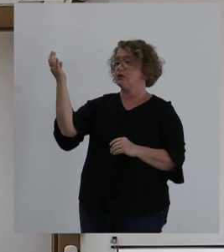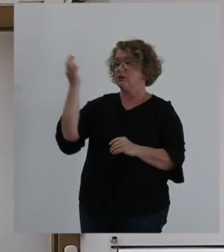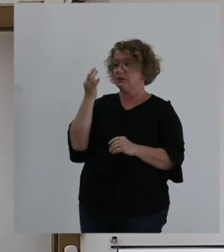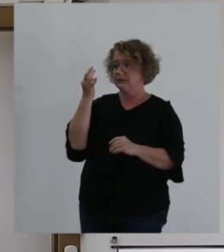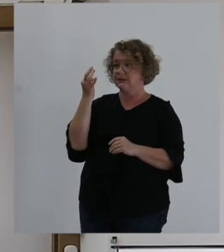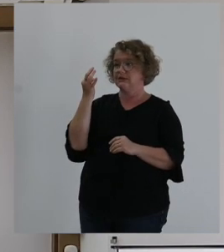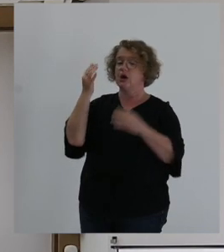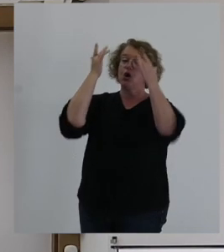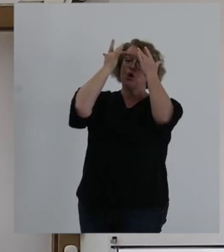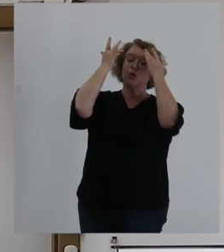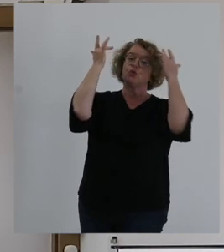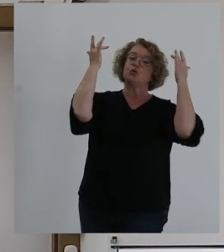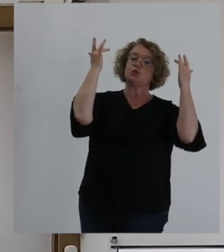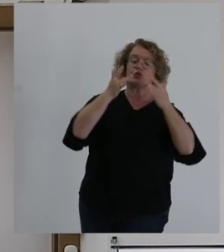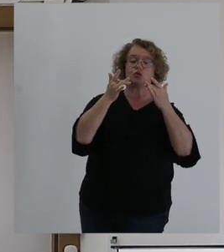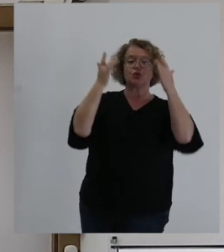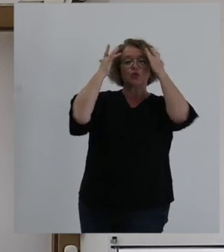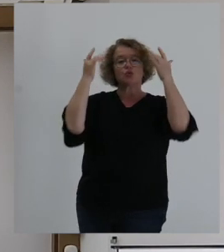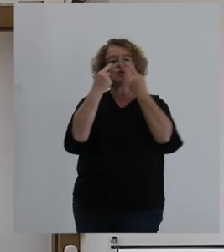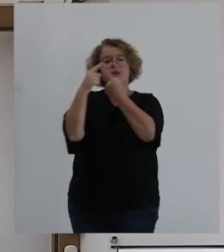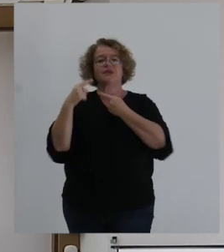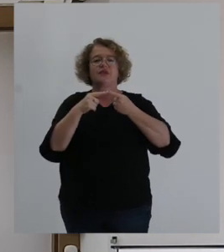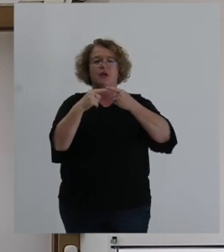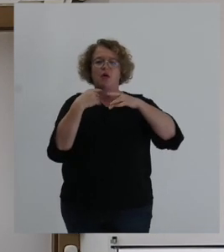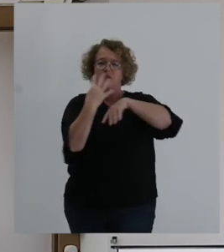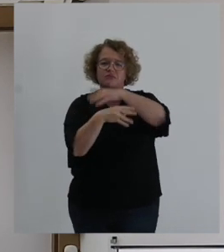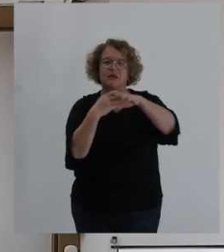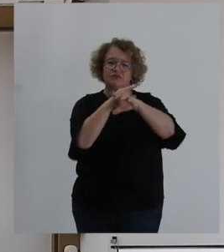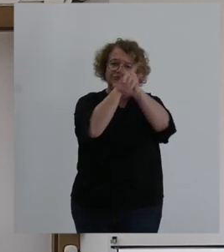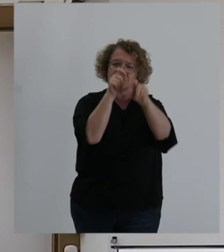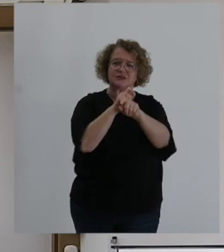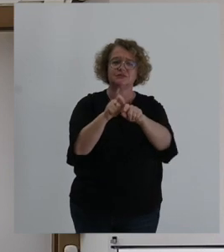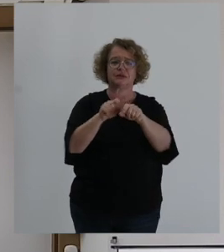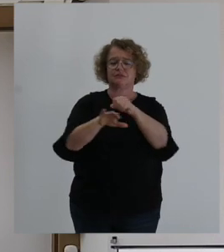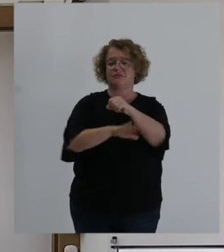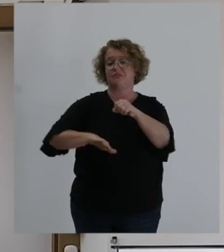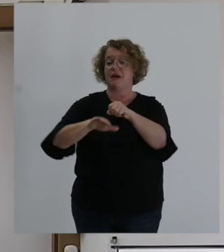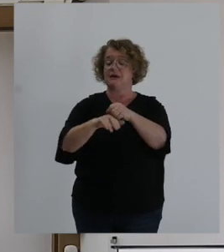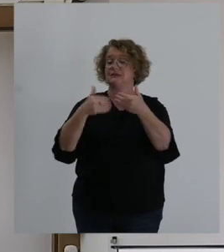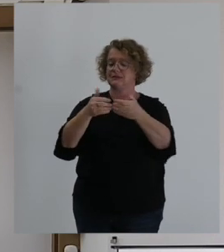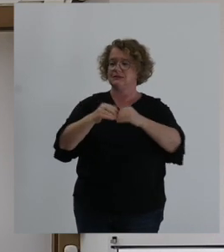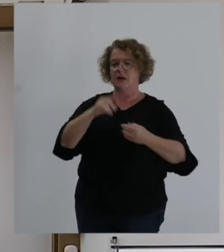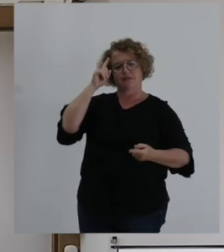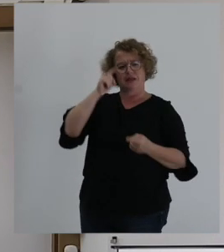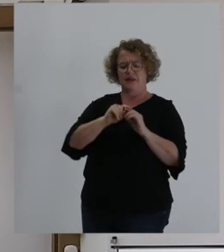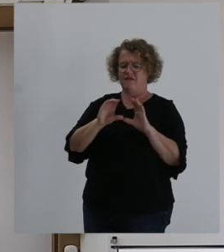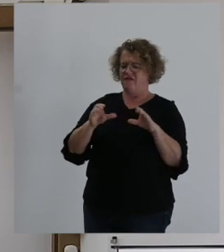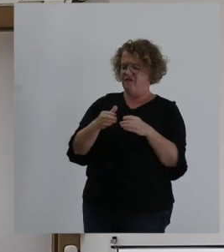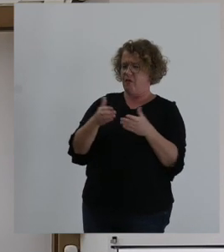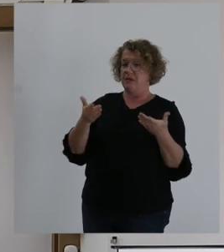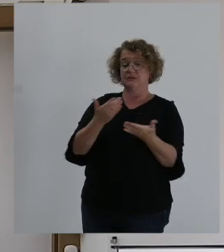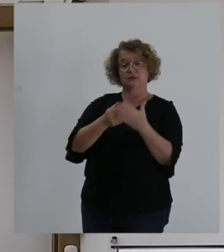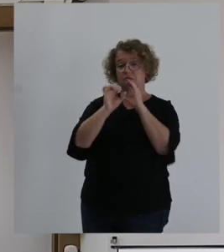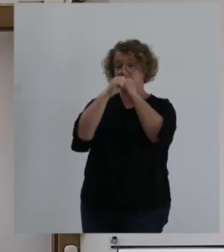axe culture et interculturalité. Or, et je reviens aux formations, or, c'est pas un